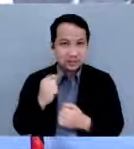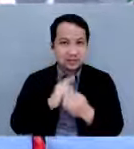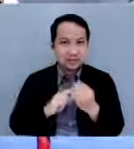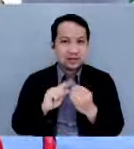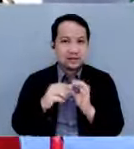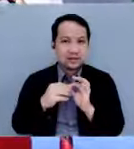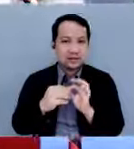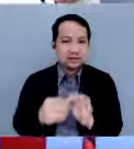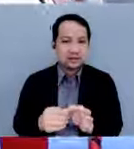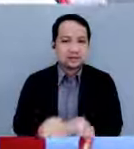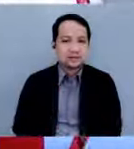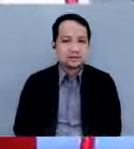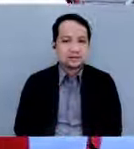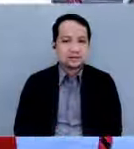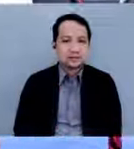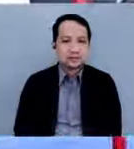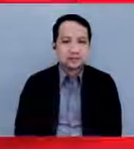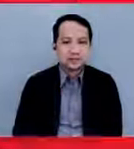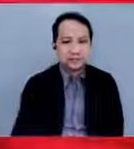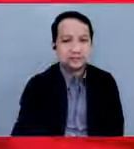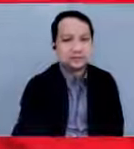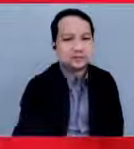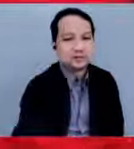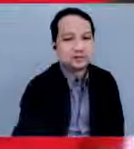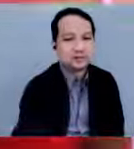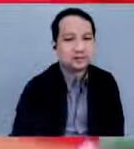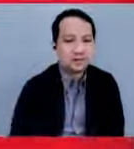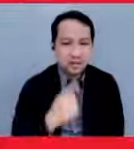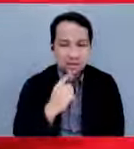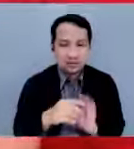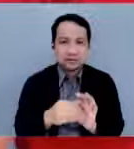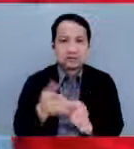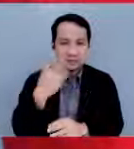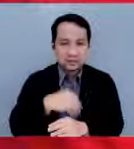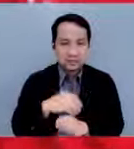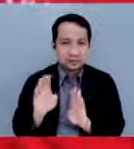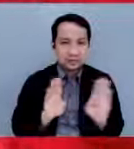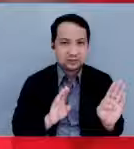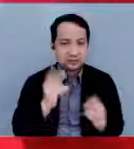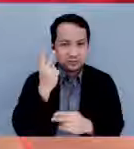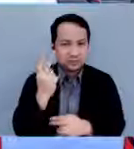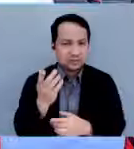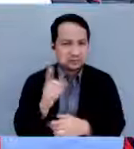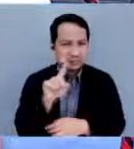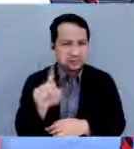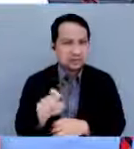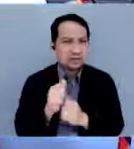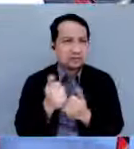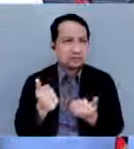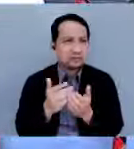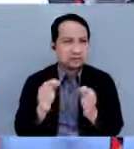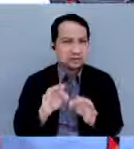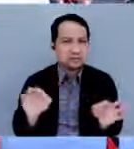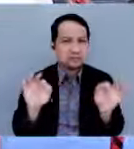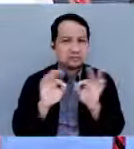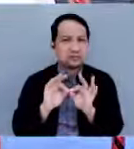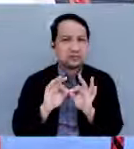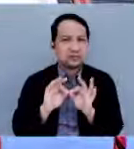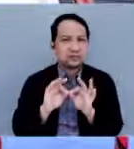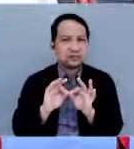po siya ng stress, promise. Oo, kaya pala napakaganda ng vibes nila. Pero, Cathy, matanong ko lang, gaano kadalas ka ba nag-hula hoop? Actually,